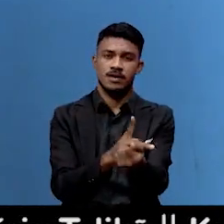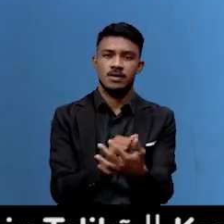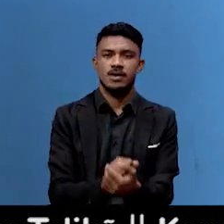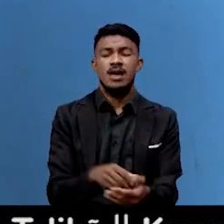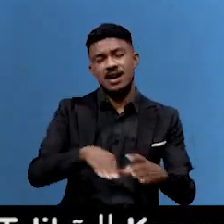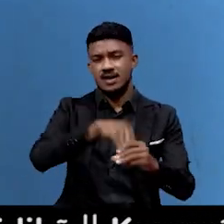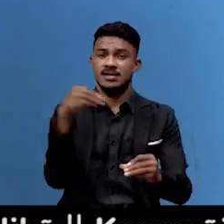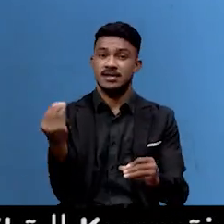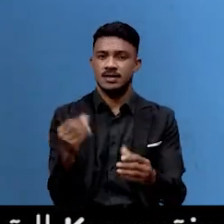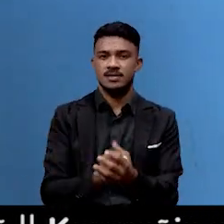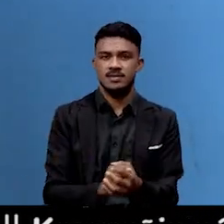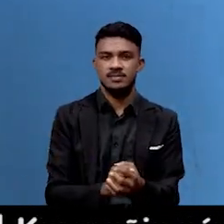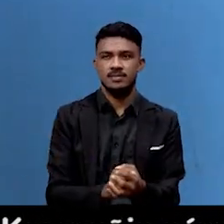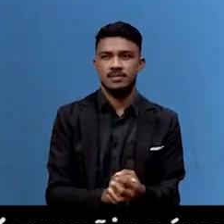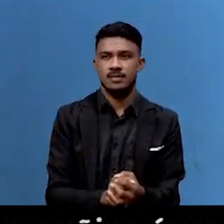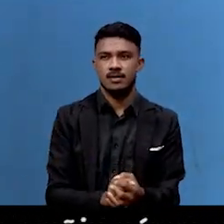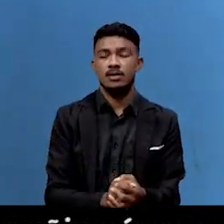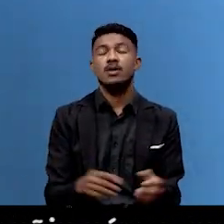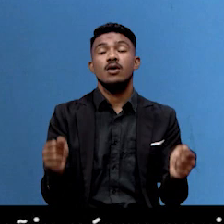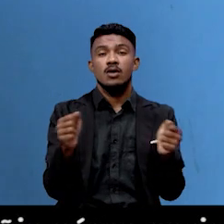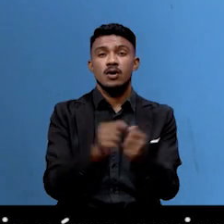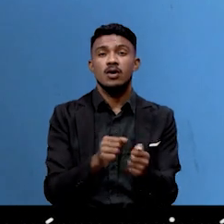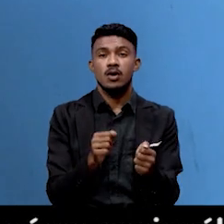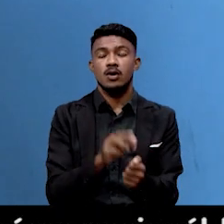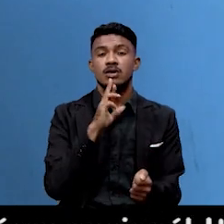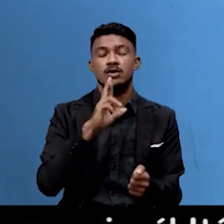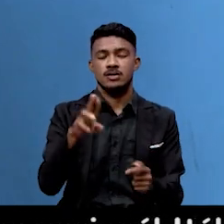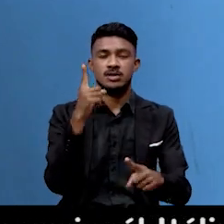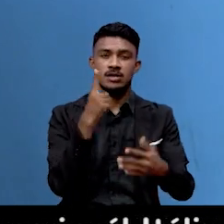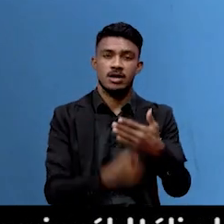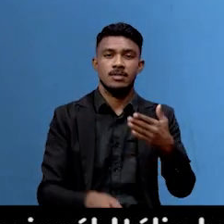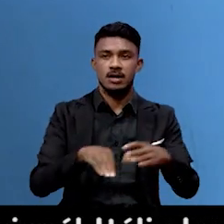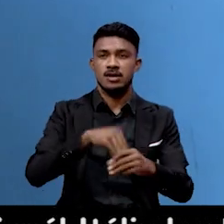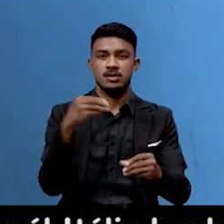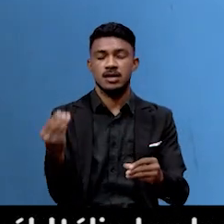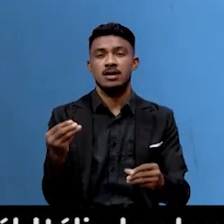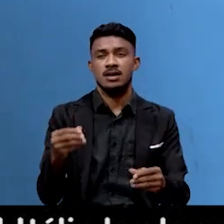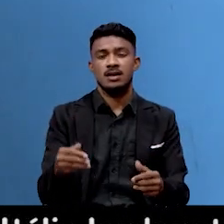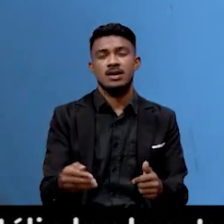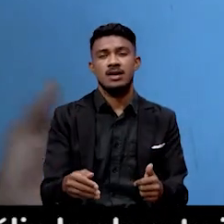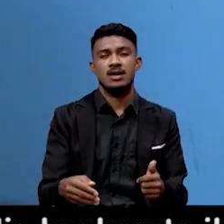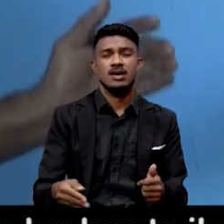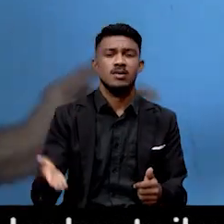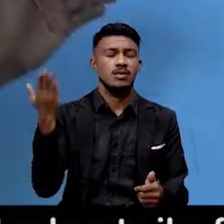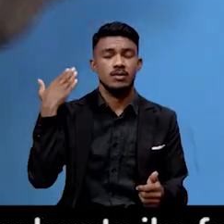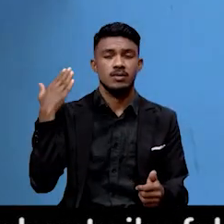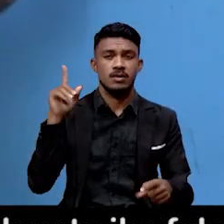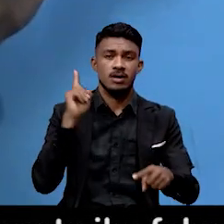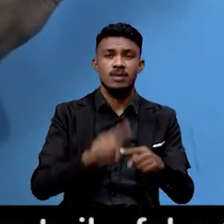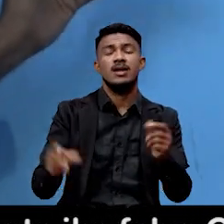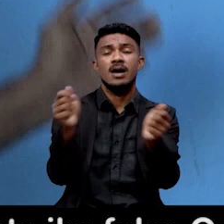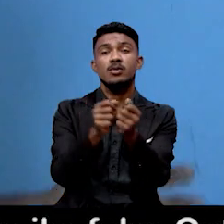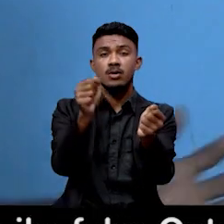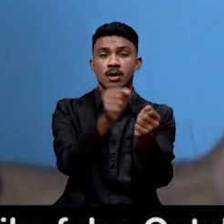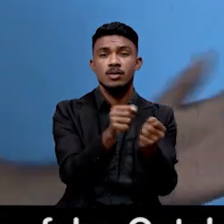hasai ho manera sai da hasai ho digno antes anticipa antes la bele mai bo ti hane